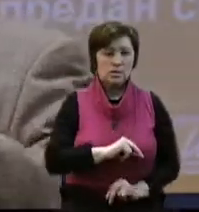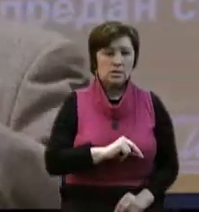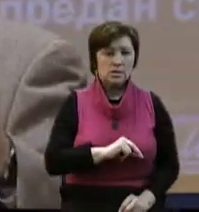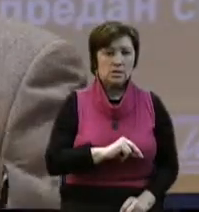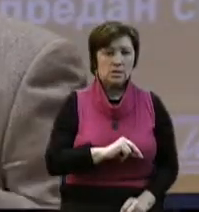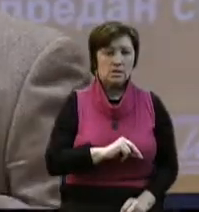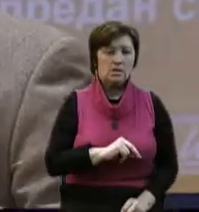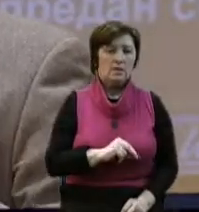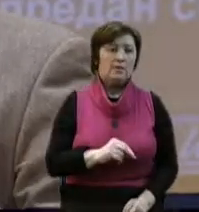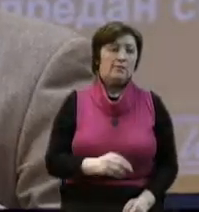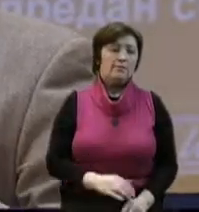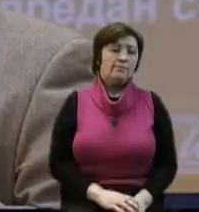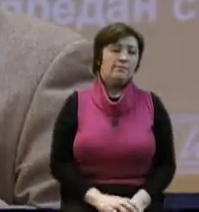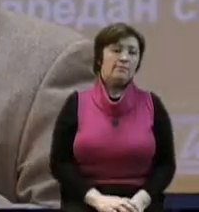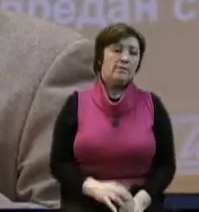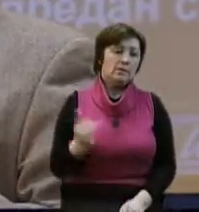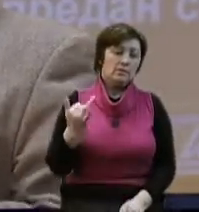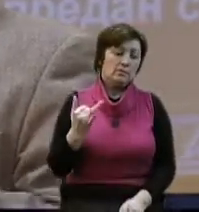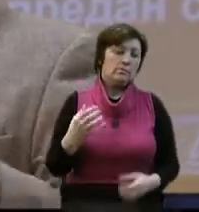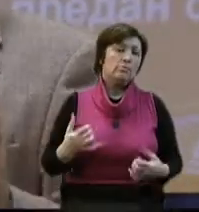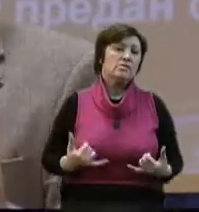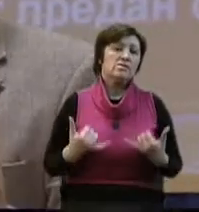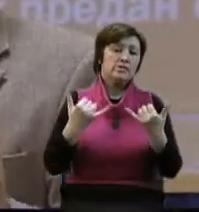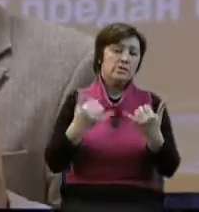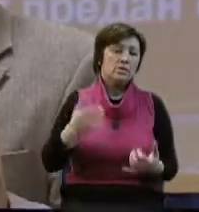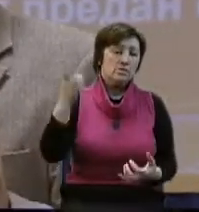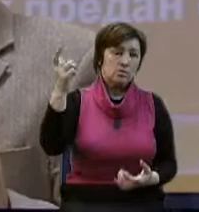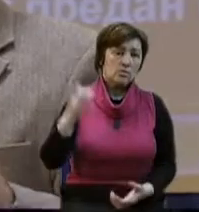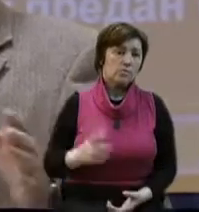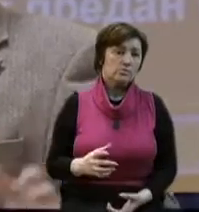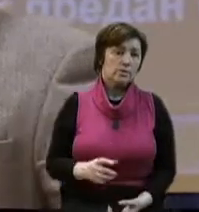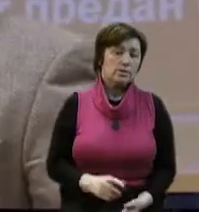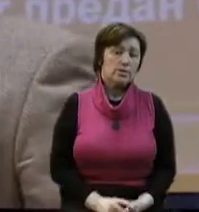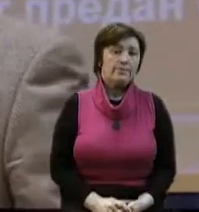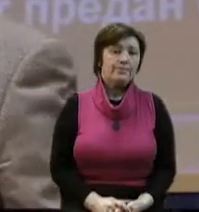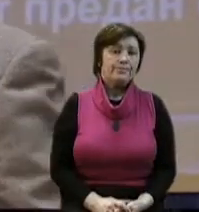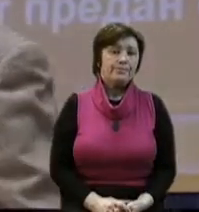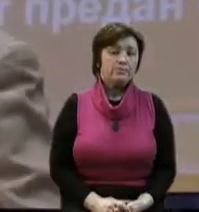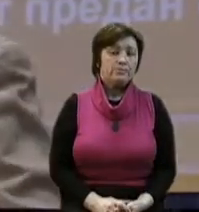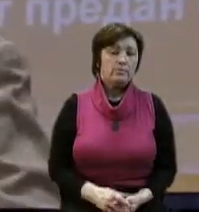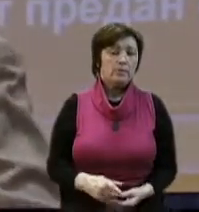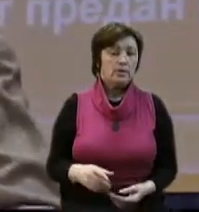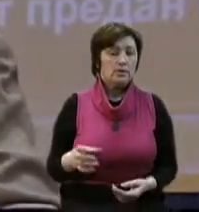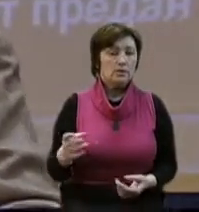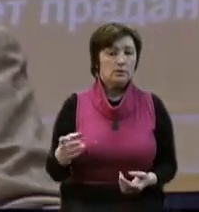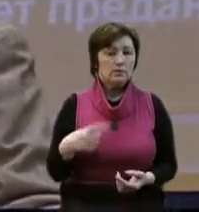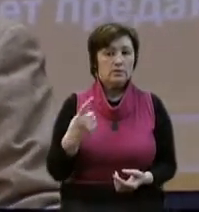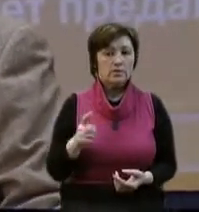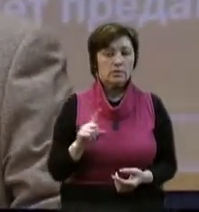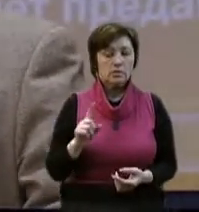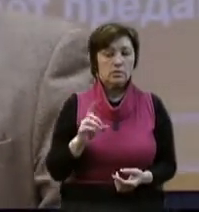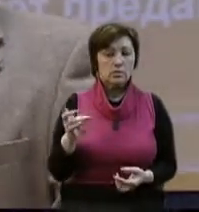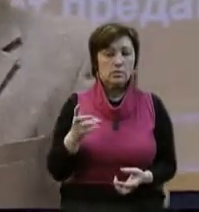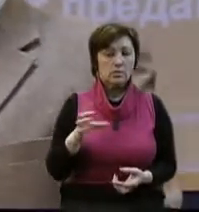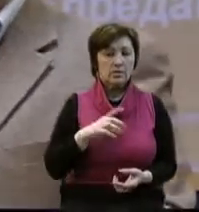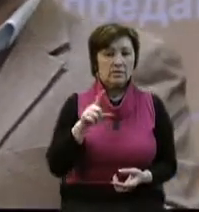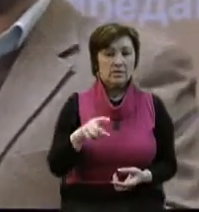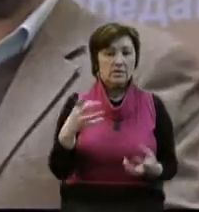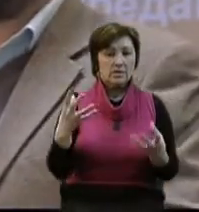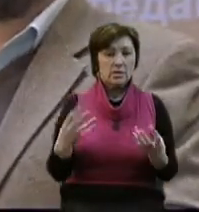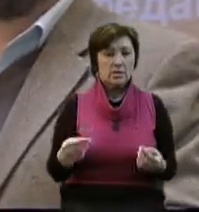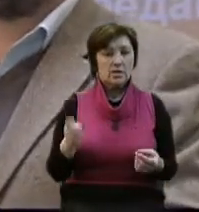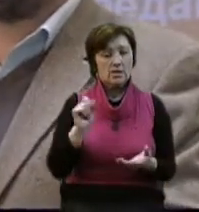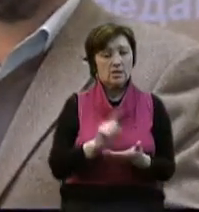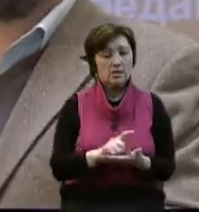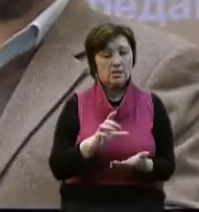этот день также посвятить Господу. Что это означало? То есть это означало прежде всего то, что в этот день они